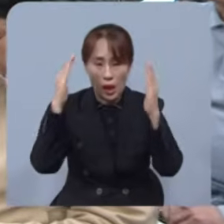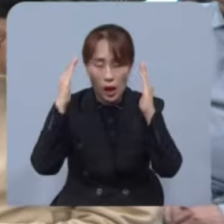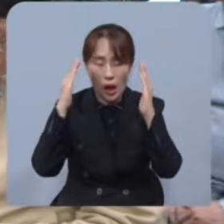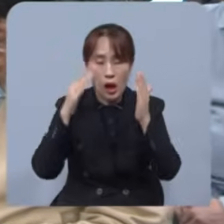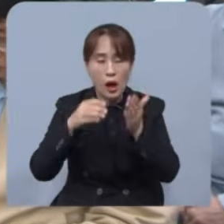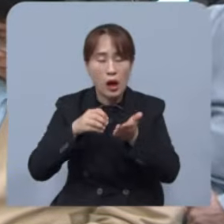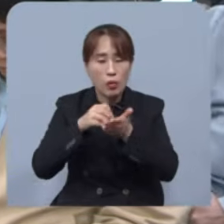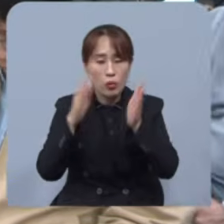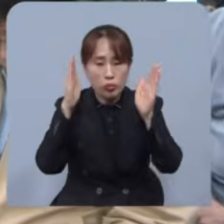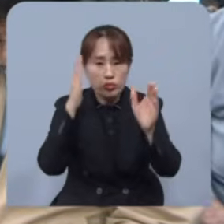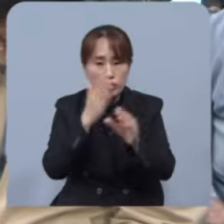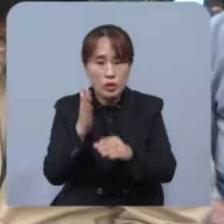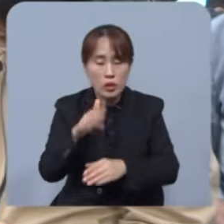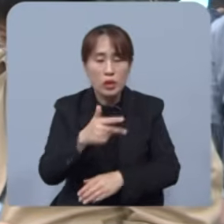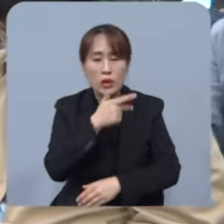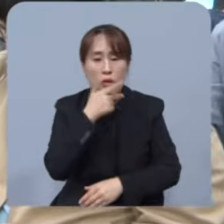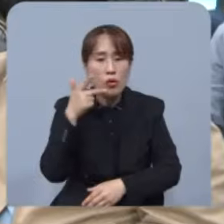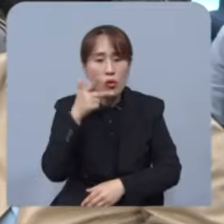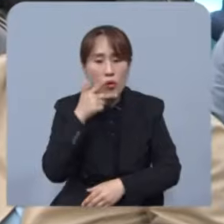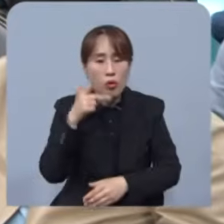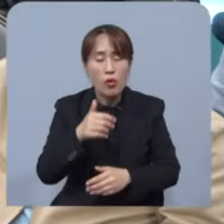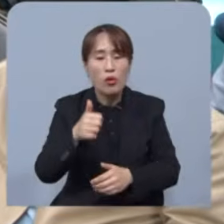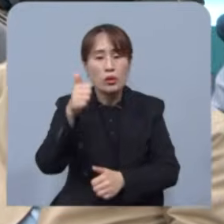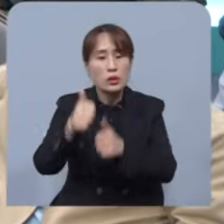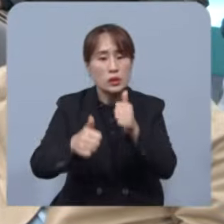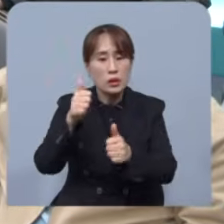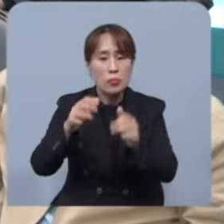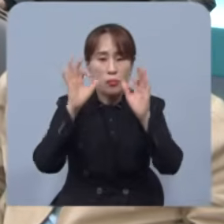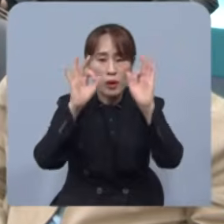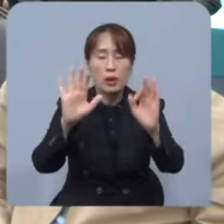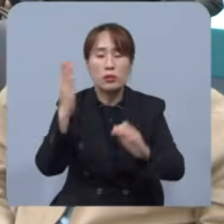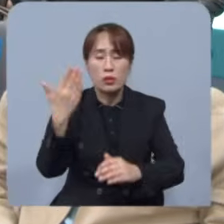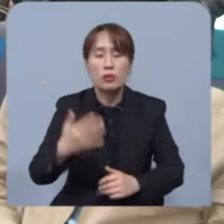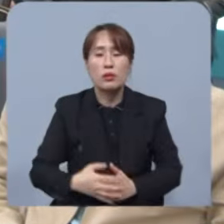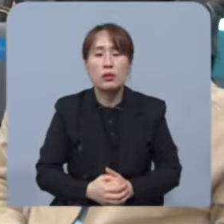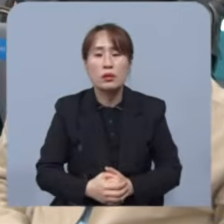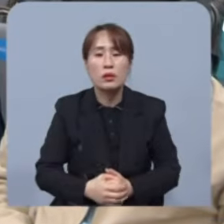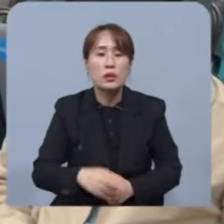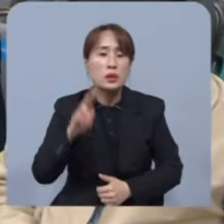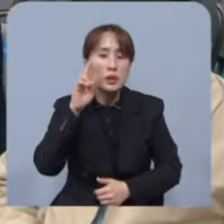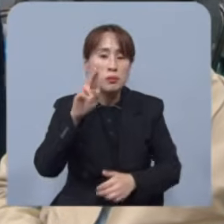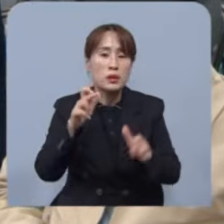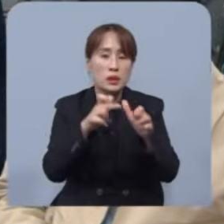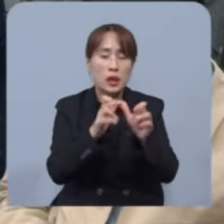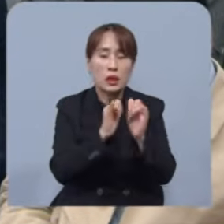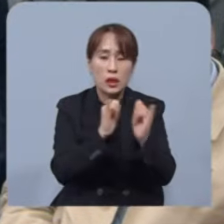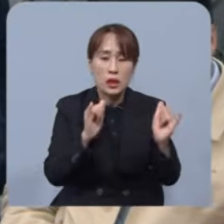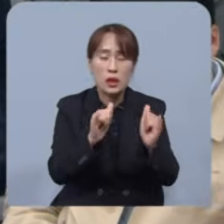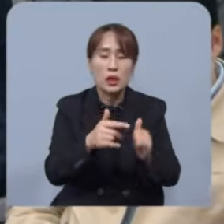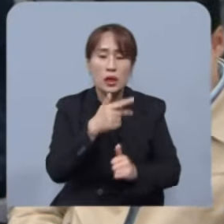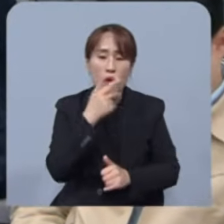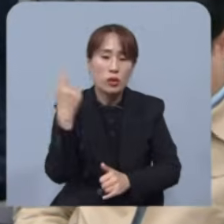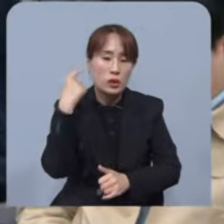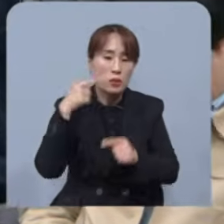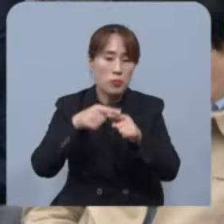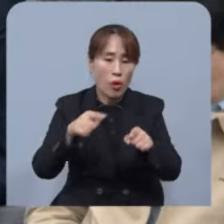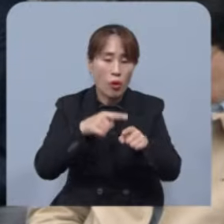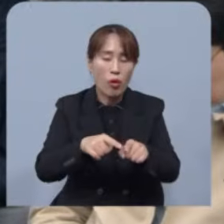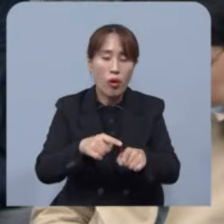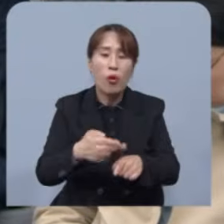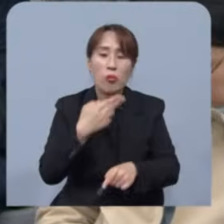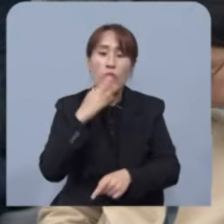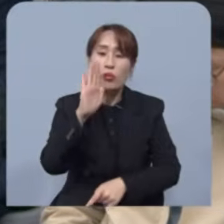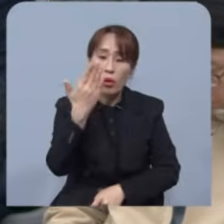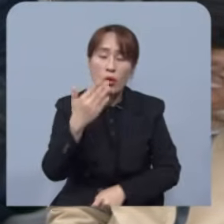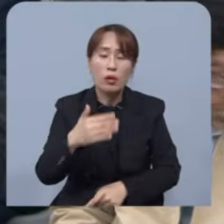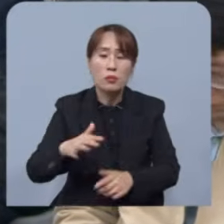준비를 알아보니 영어 시험을 봐야 되는데, 중증 장애인은 영어 듣기 평가가